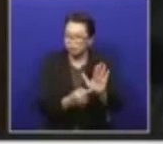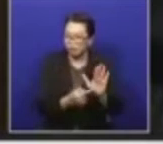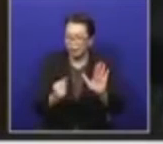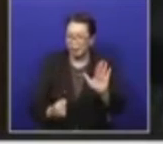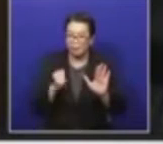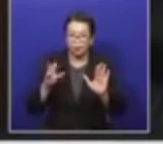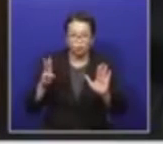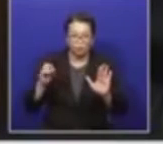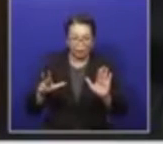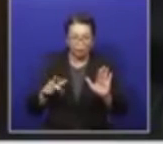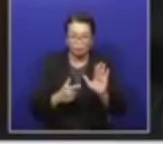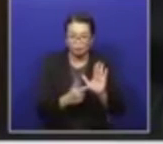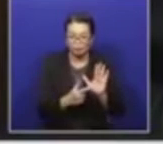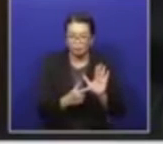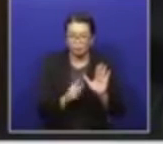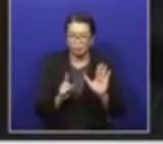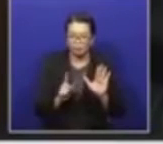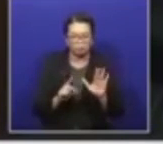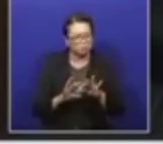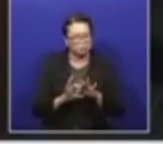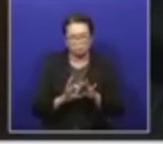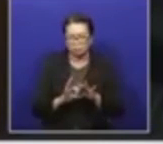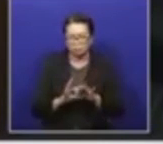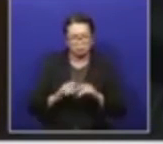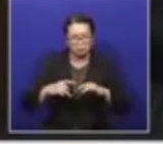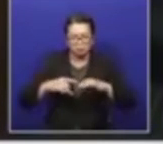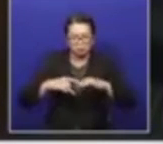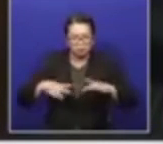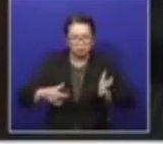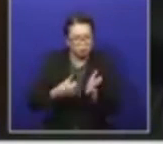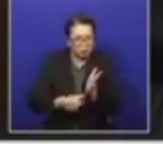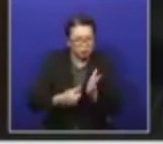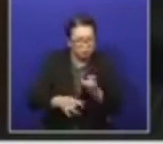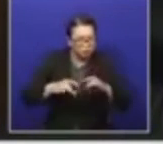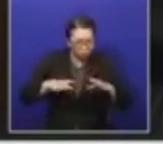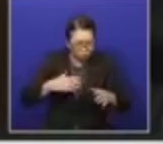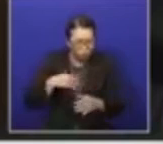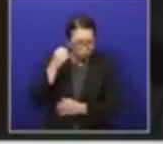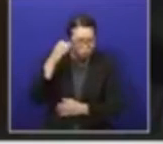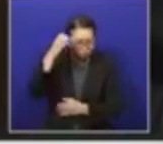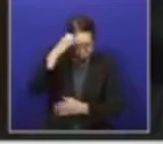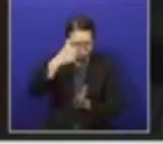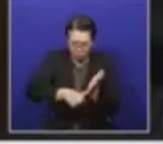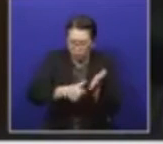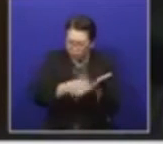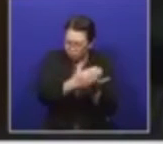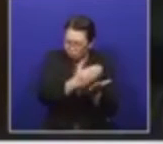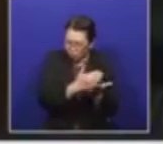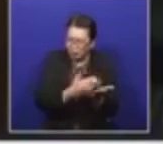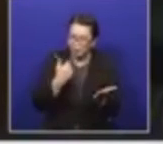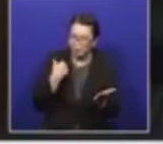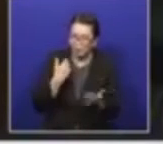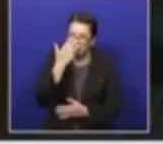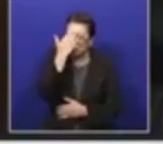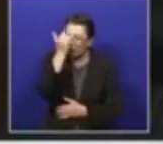นะครับก็ไม่สอดคล้องกับปีบัญชีแล้วครับผมมีความรู้ทางบัญชีอยู่บ้างคำถามแรกก็คือว่าทำไม